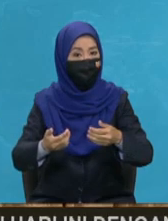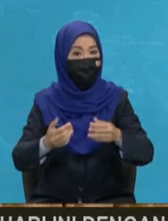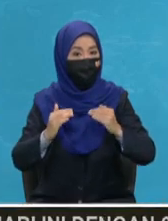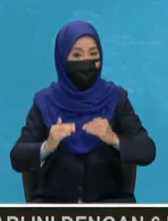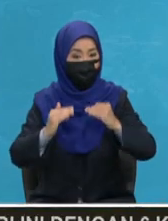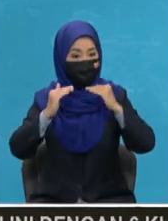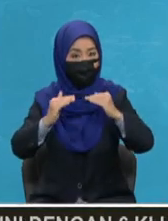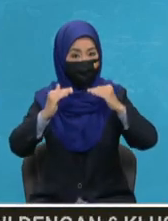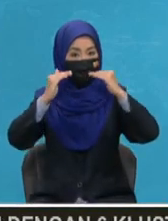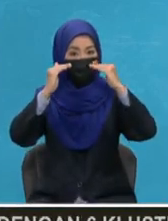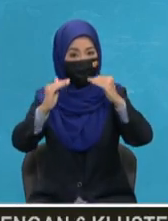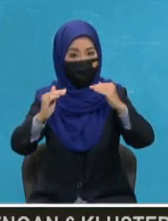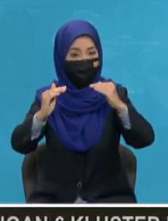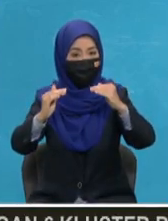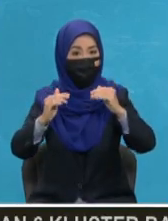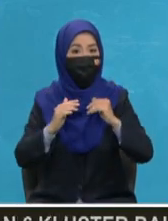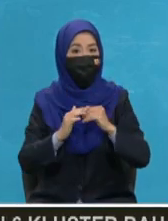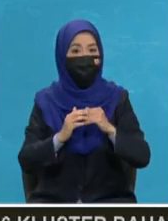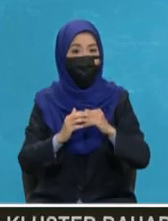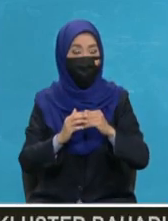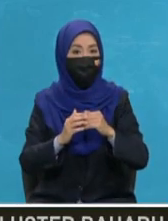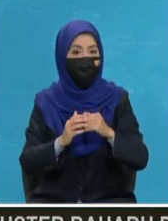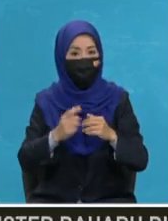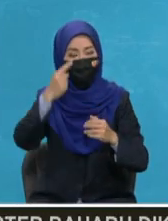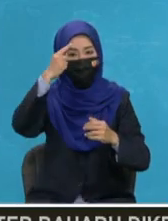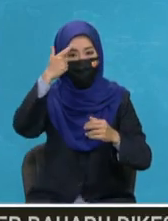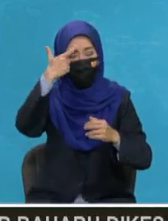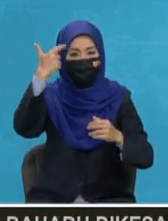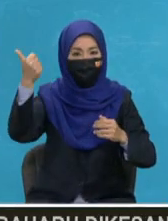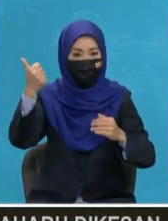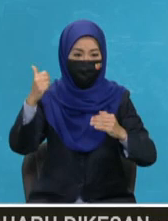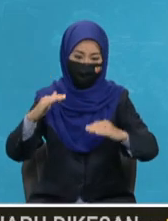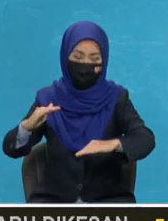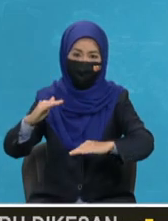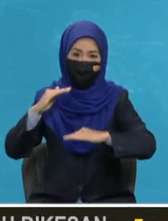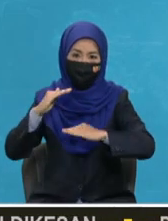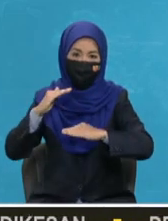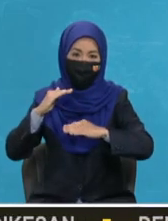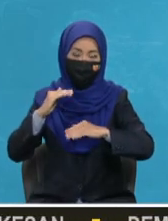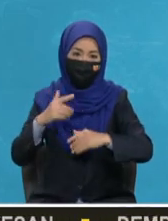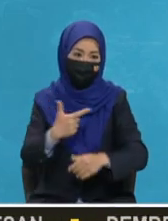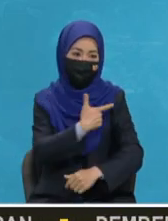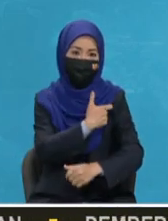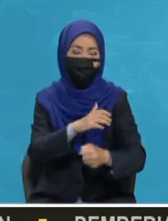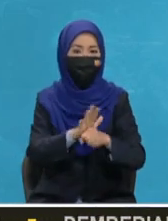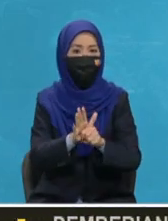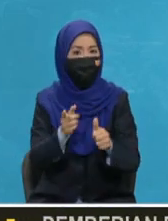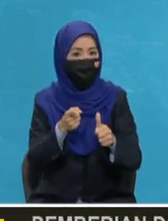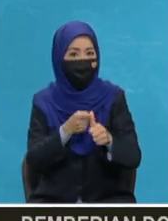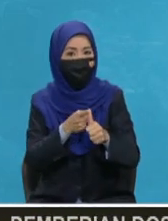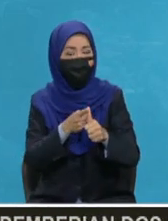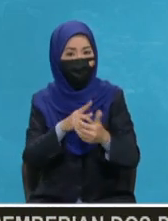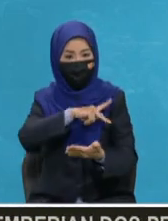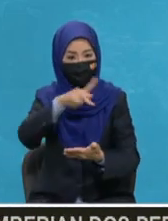peringkat walaubagaimanapun disebabkan slot machine as yang terlihat horor ramai mungkin diberikan slot tanpa henti